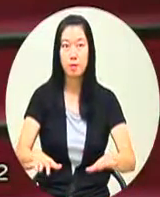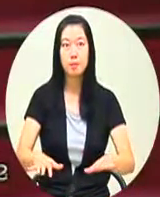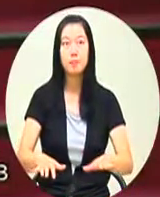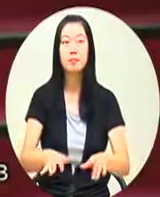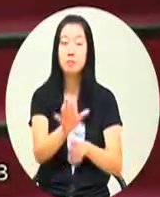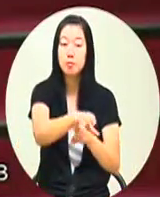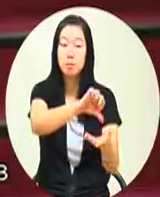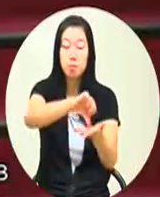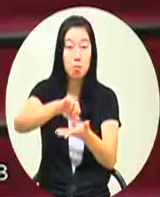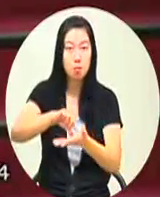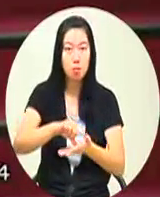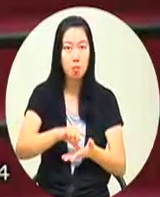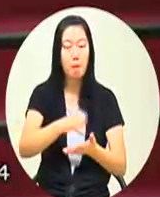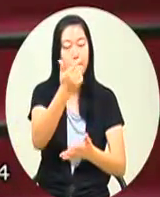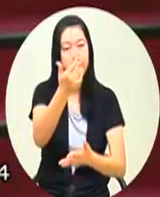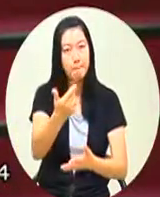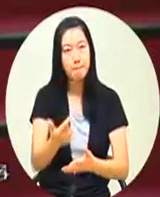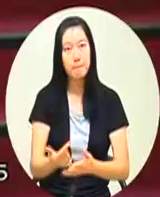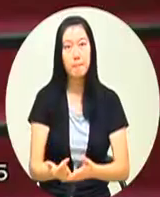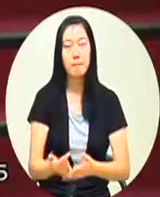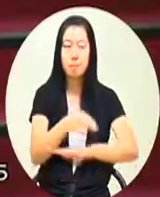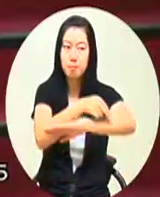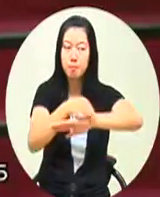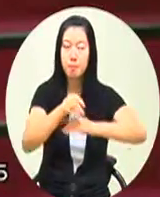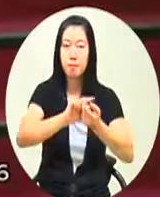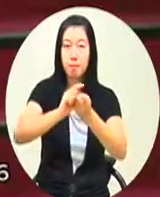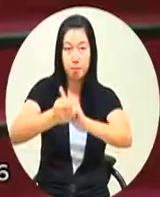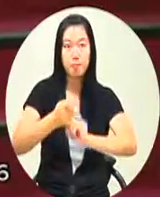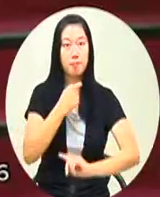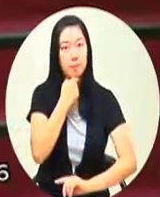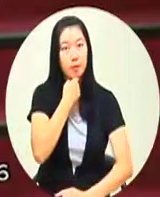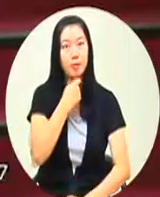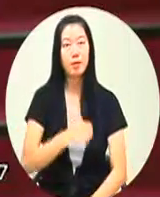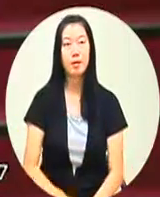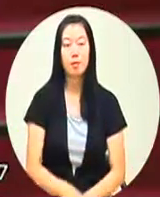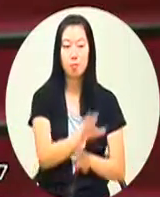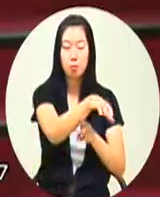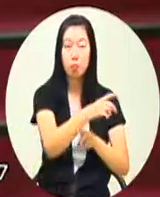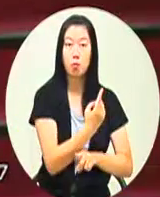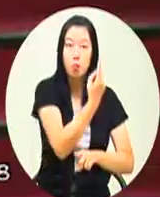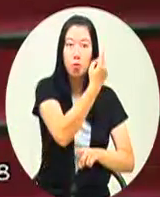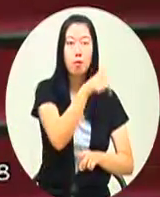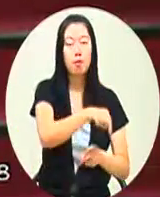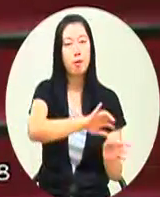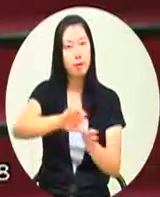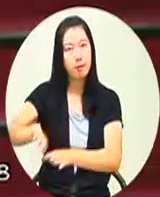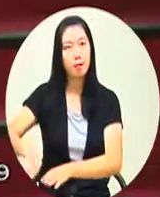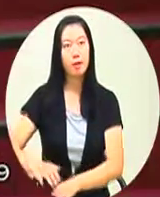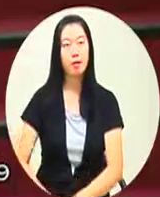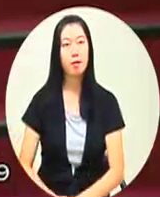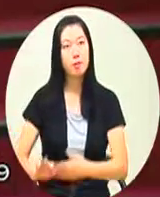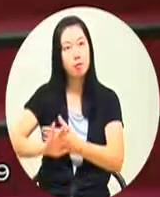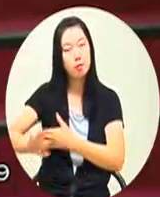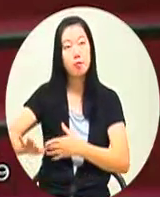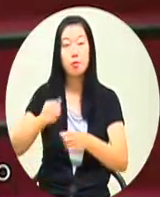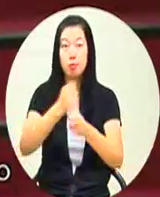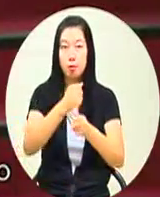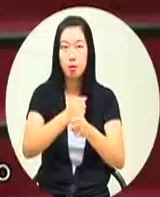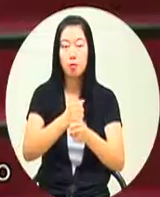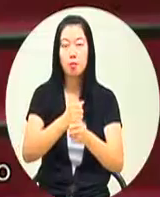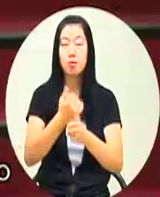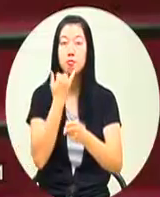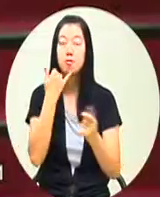应该要慢慢的转型，除了做农之外，那么有一些产业也应该配